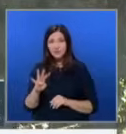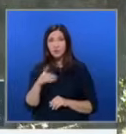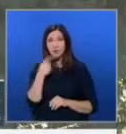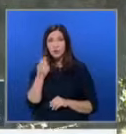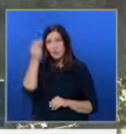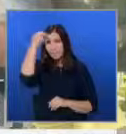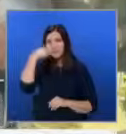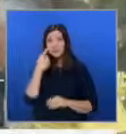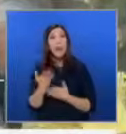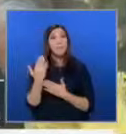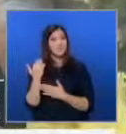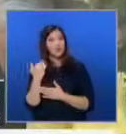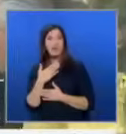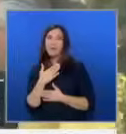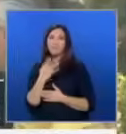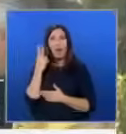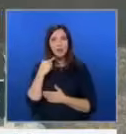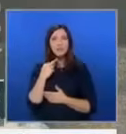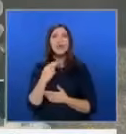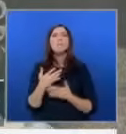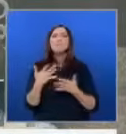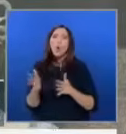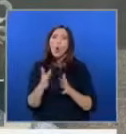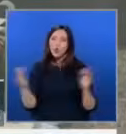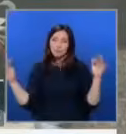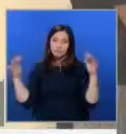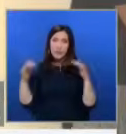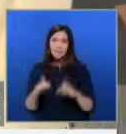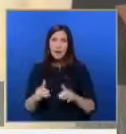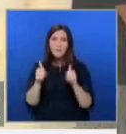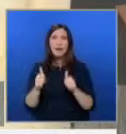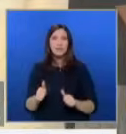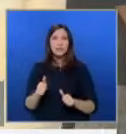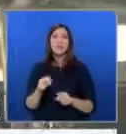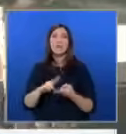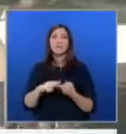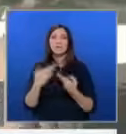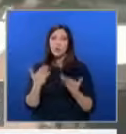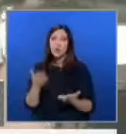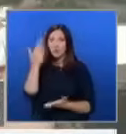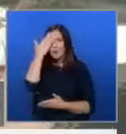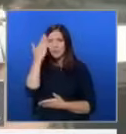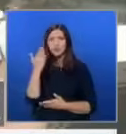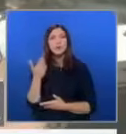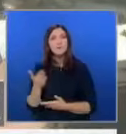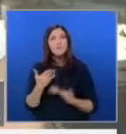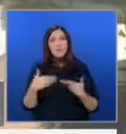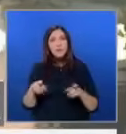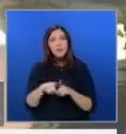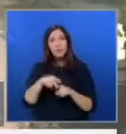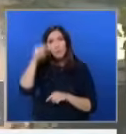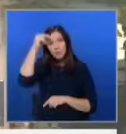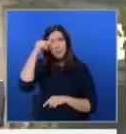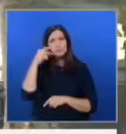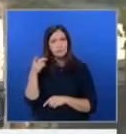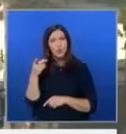издаден вече и на английски. Много хора се събраха пред паметника на Иван Вазов и отдадоха почит. Той ни е изградил като българи и ни е